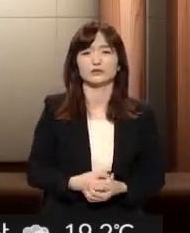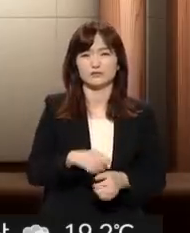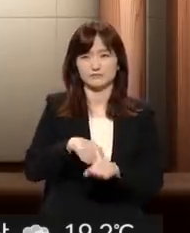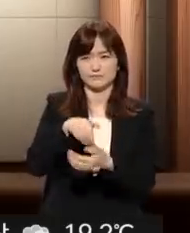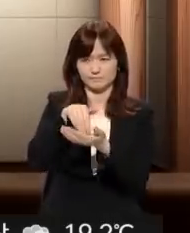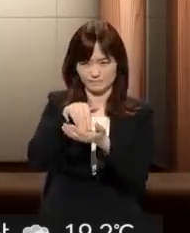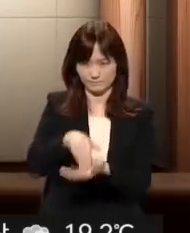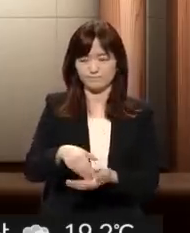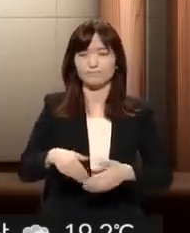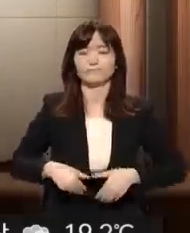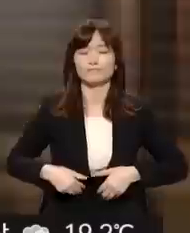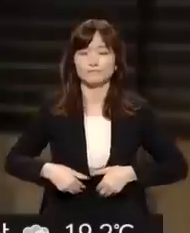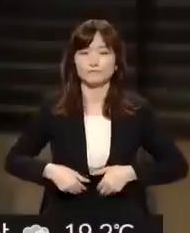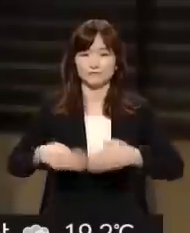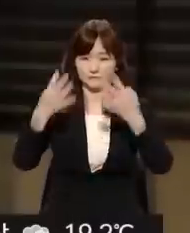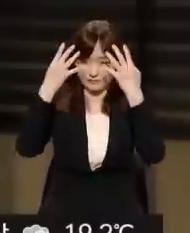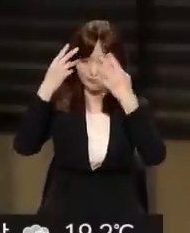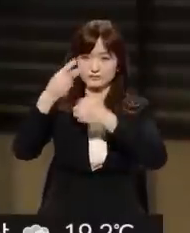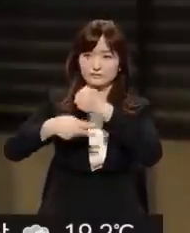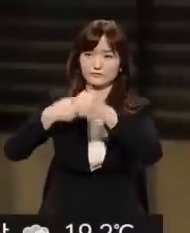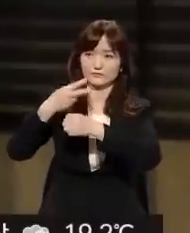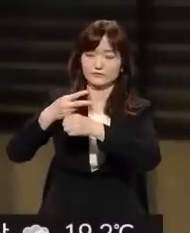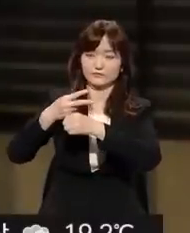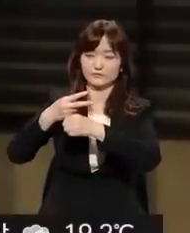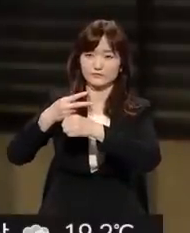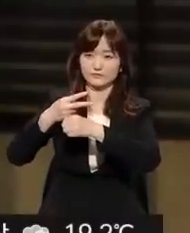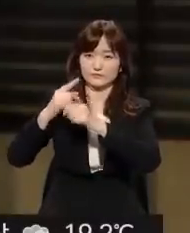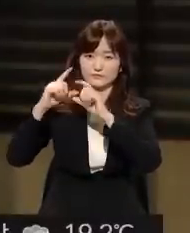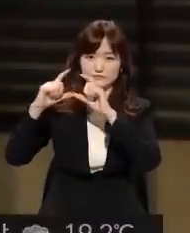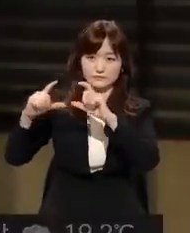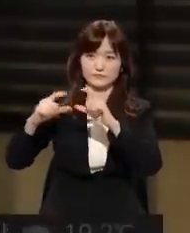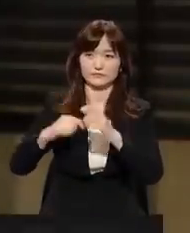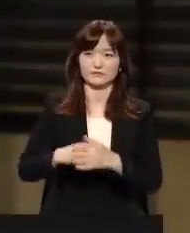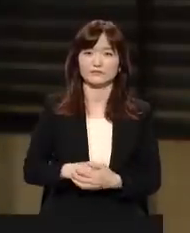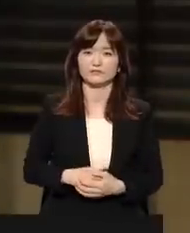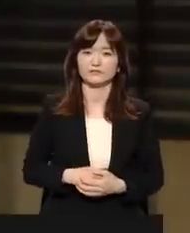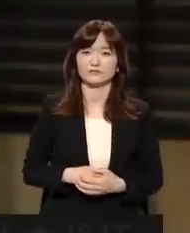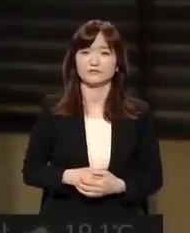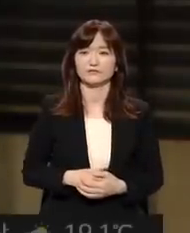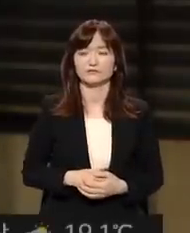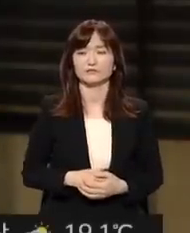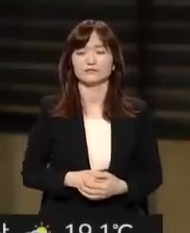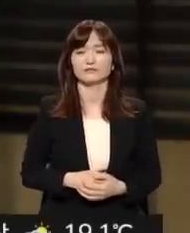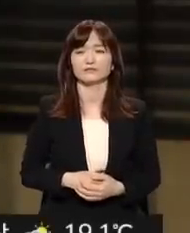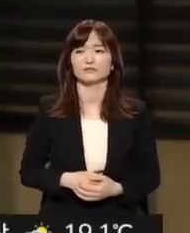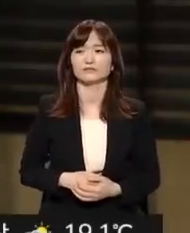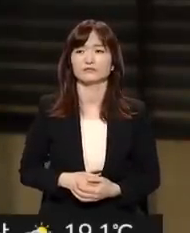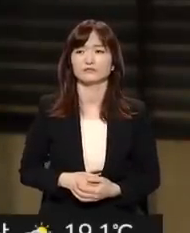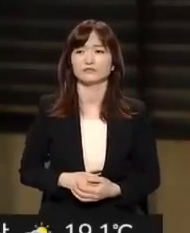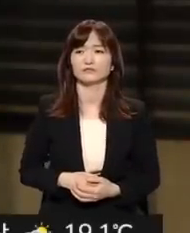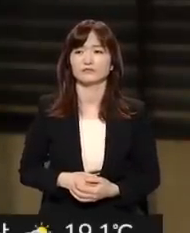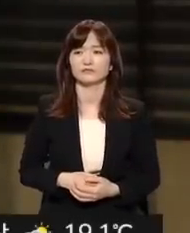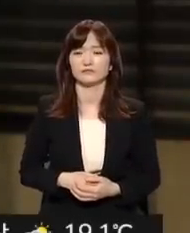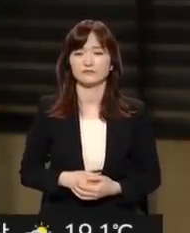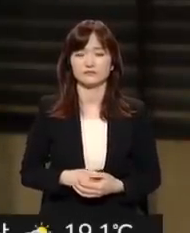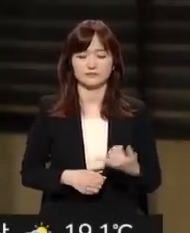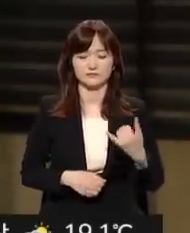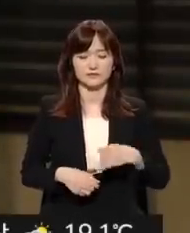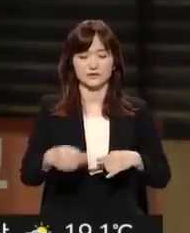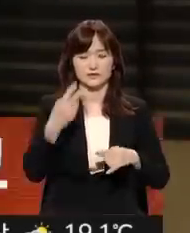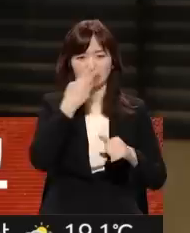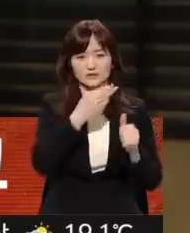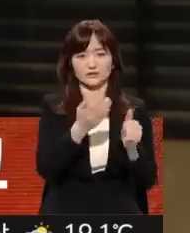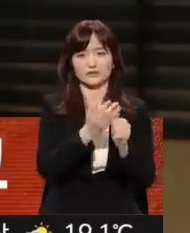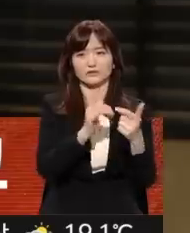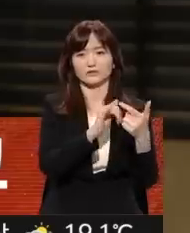처벌이 필요하다 해서 징역 2년인데 이건 또 제가 개인적으로 봤을 때는 2년을 한 거는 이 많은 6명 아이를 사실은